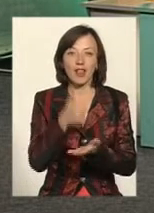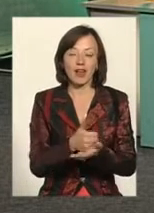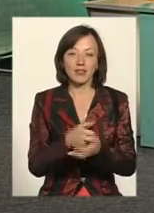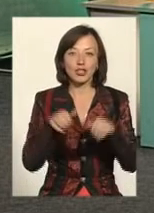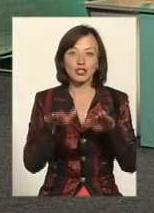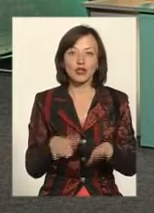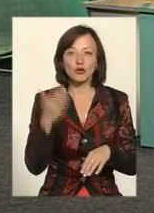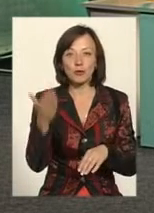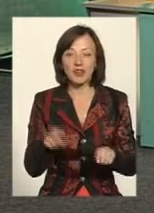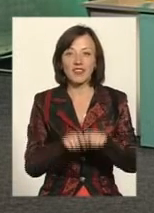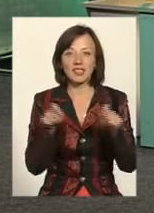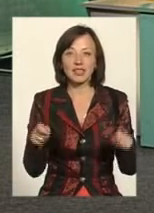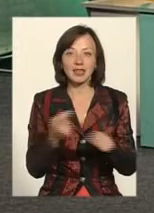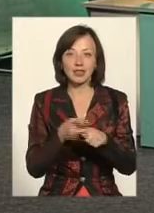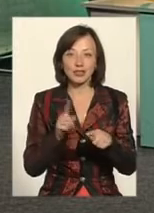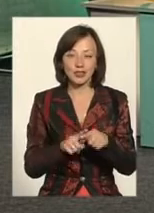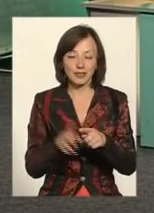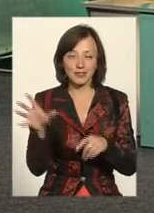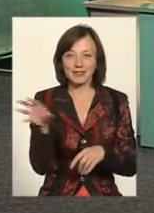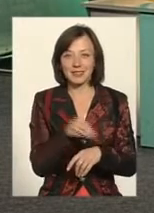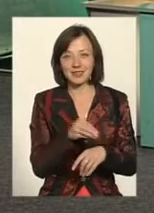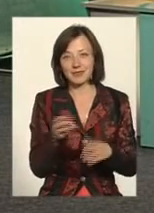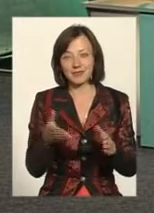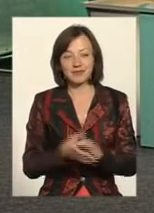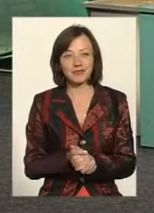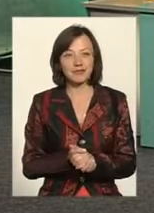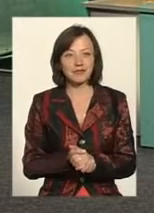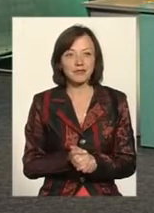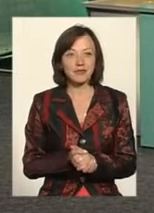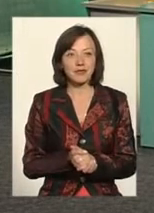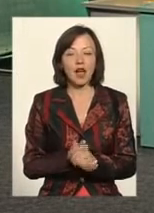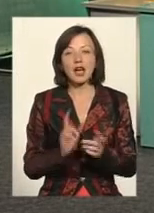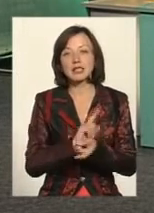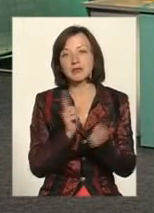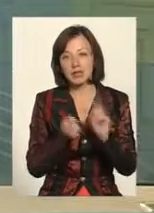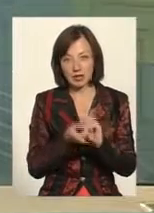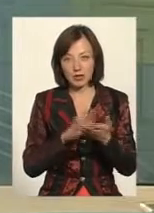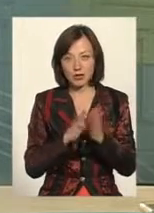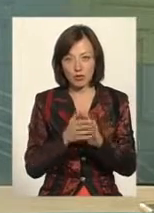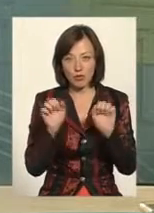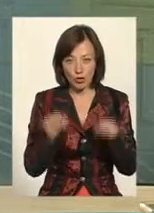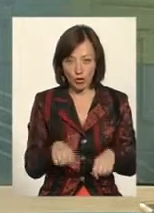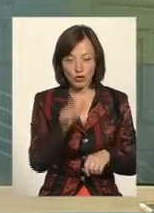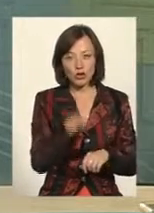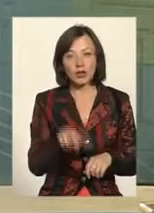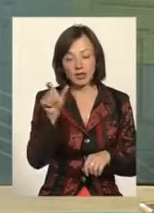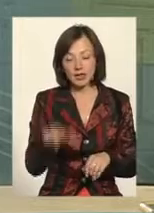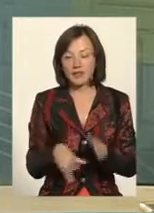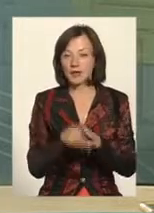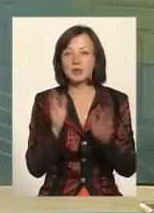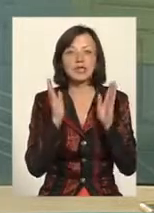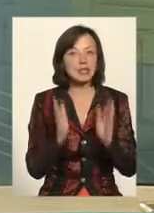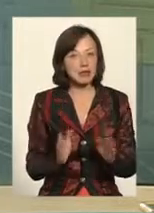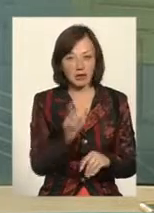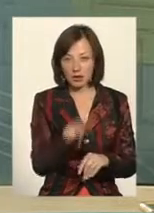рішала, щоб тобі відкрили цю ячейку, і ти мав оце де красти. Але змінити ситуацію можуть виборці. Так, що їм потрібно для цього люди, знати?